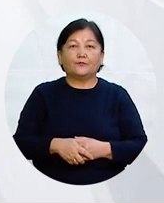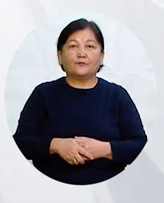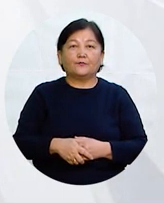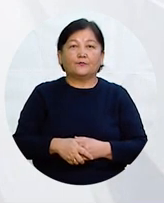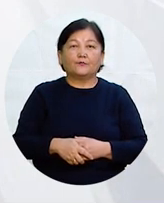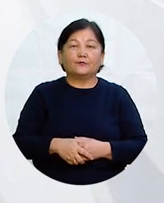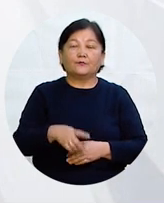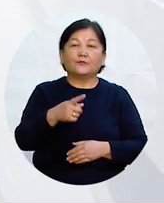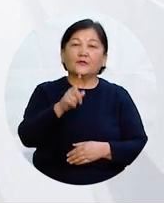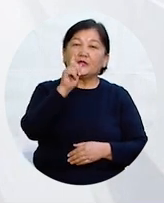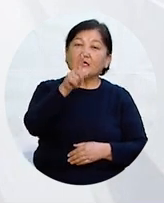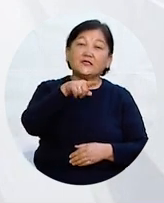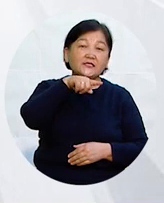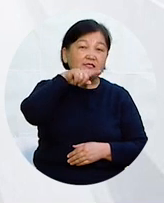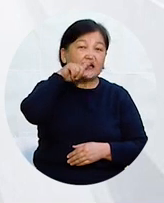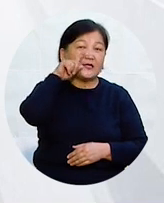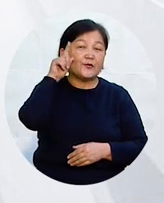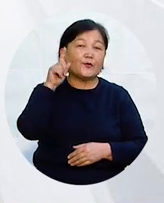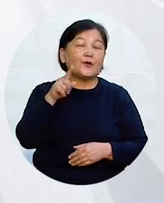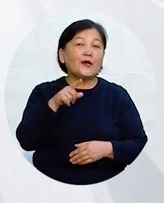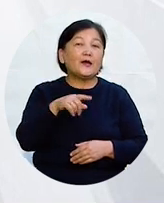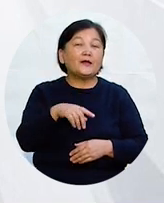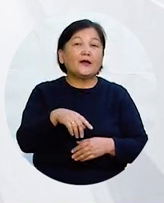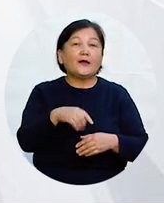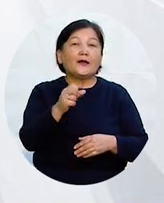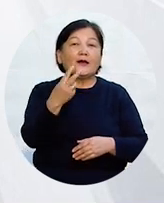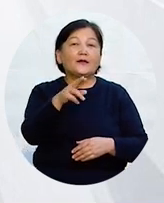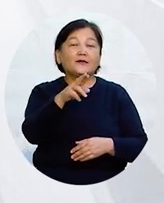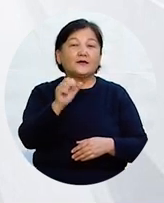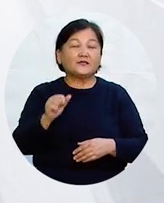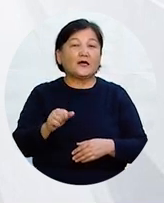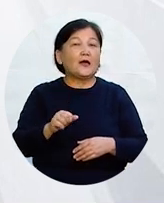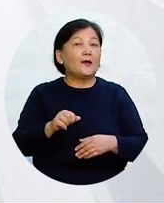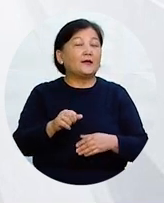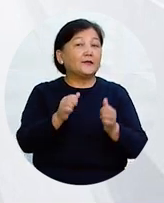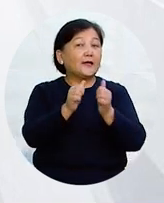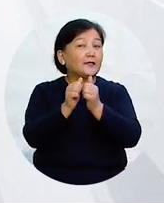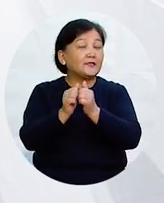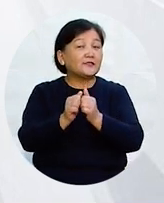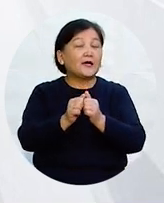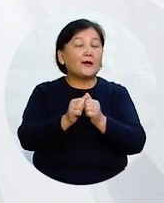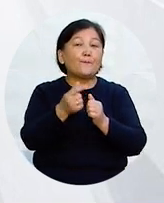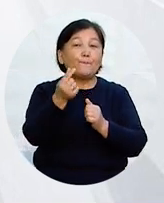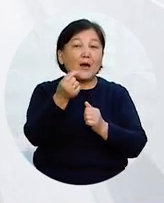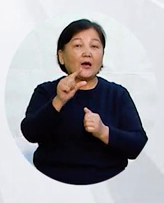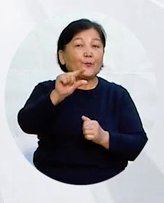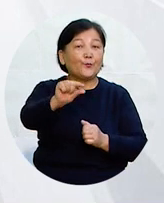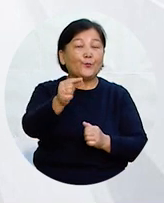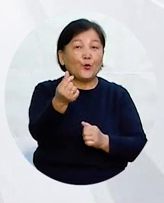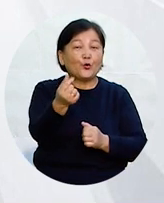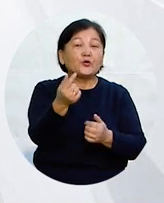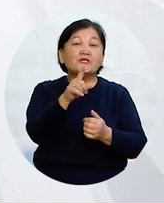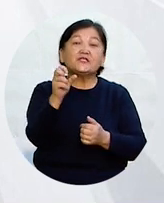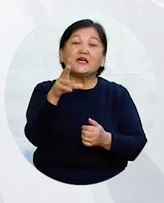За, нэгэн залуу таньлаасаа багахан мөнгө зээлж сарын